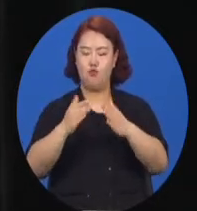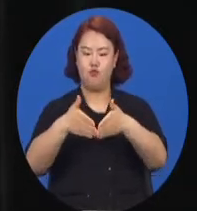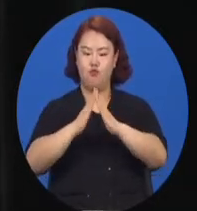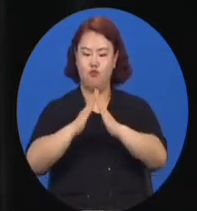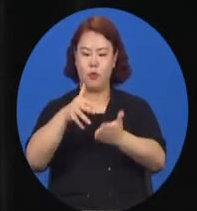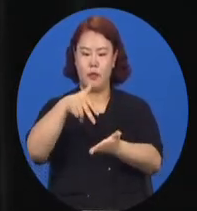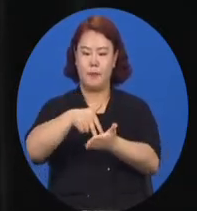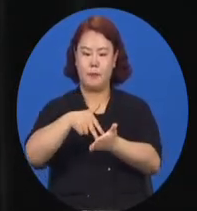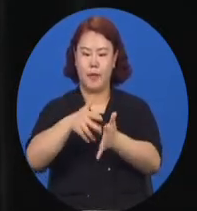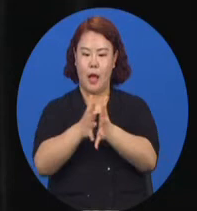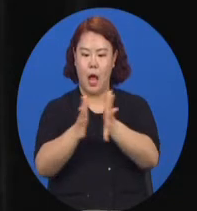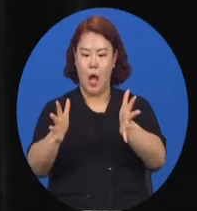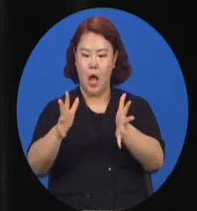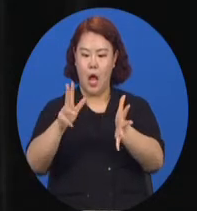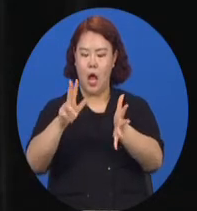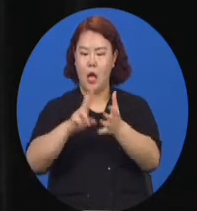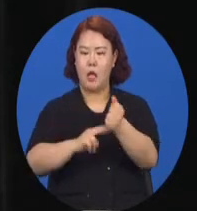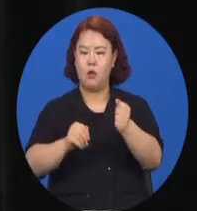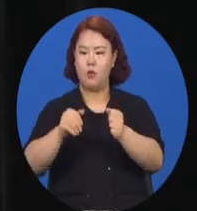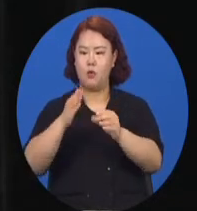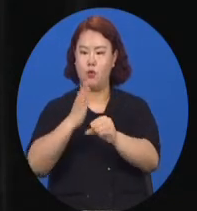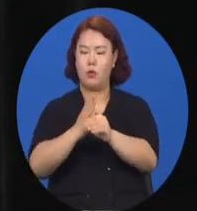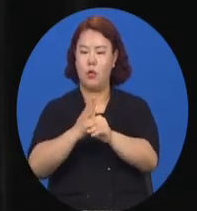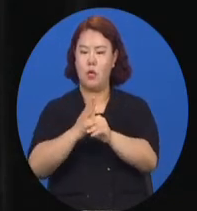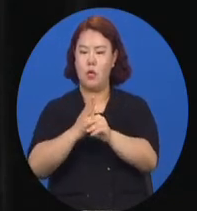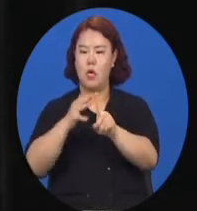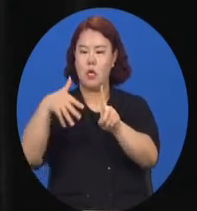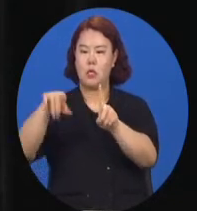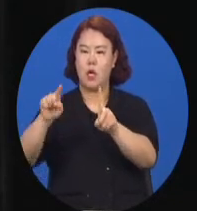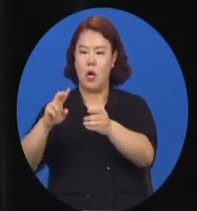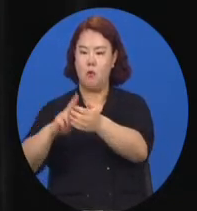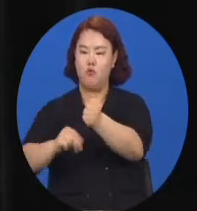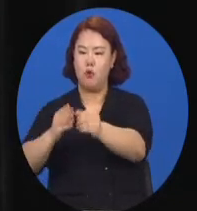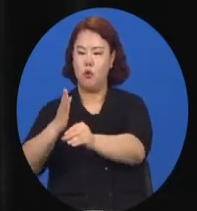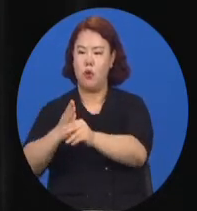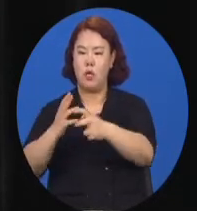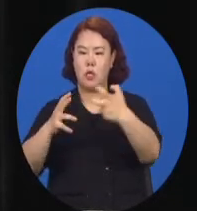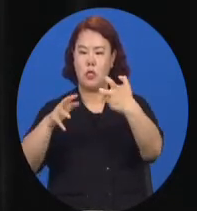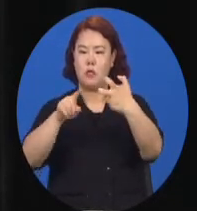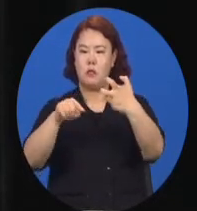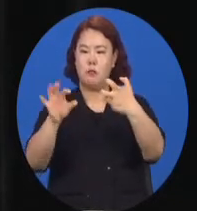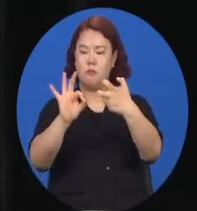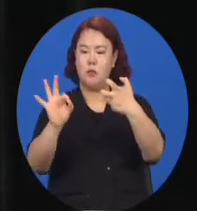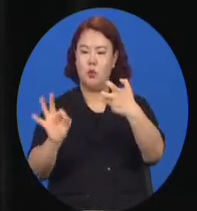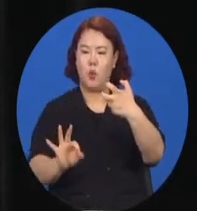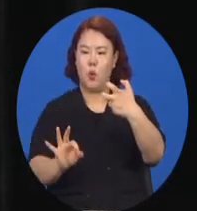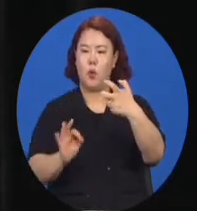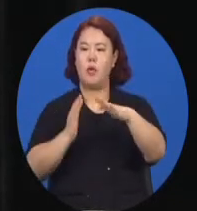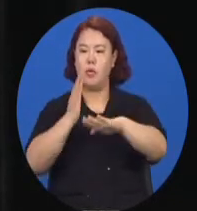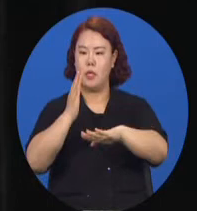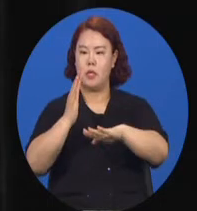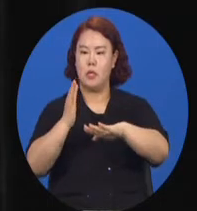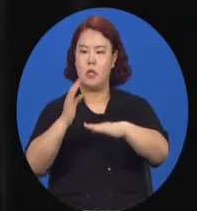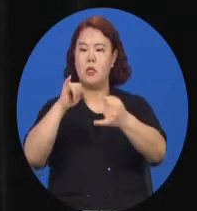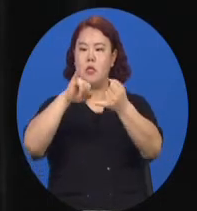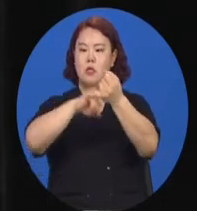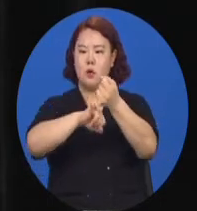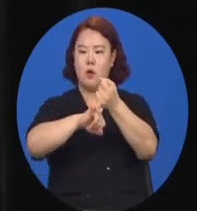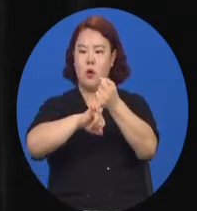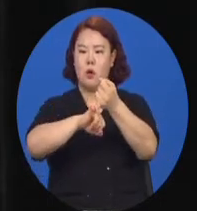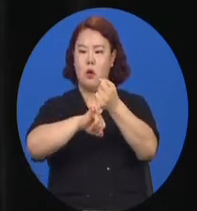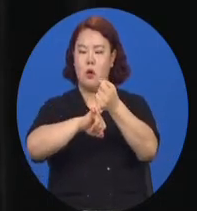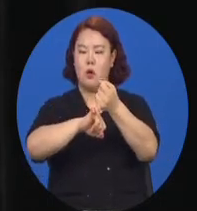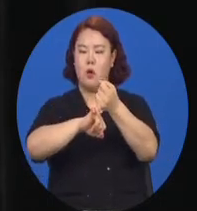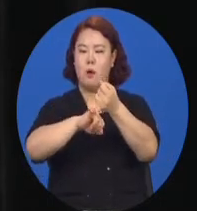지금 1차 분양임에도 이 70%에 넘는 청약률을 보이고 분양 청약률이 계속 높아져가고